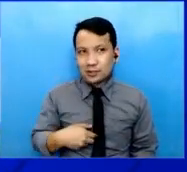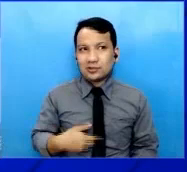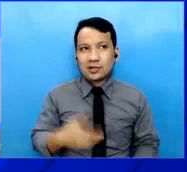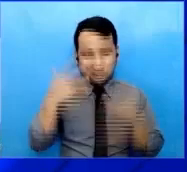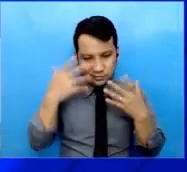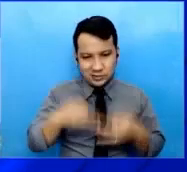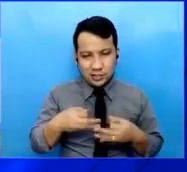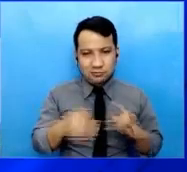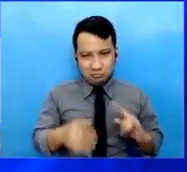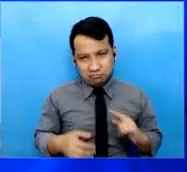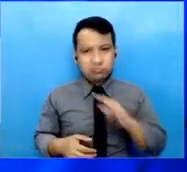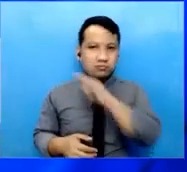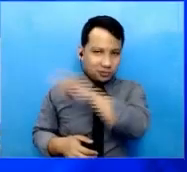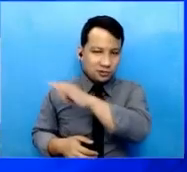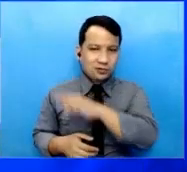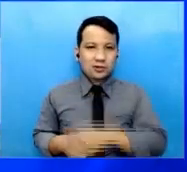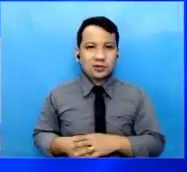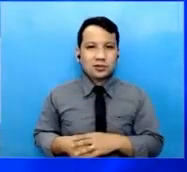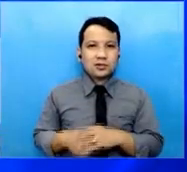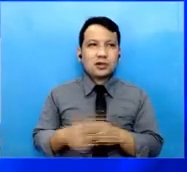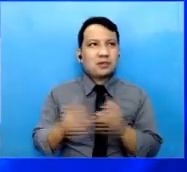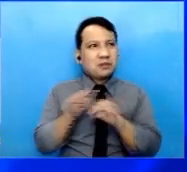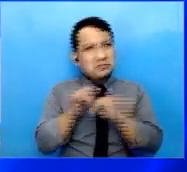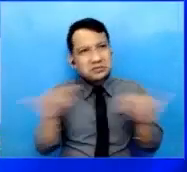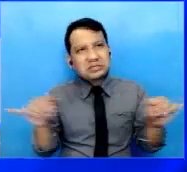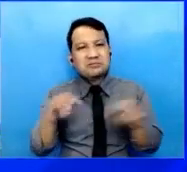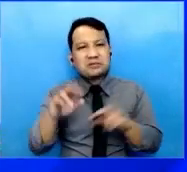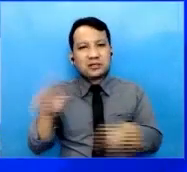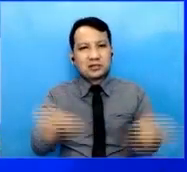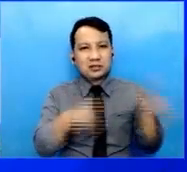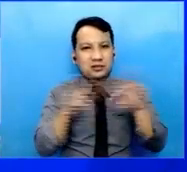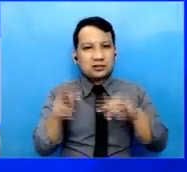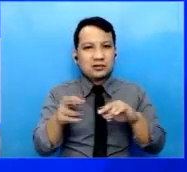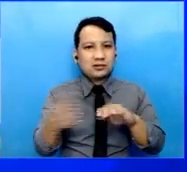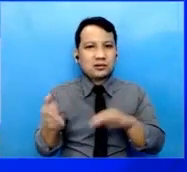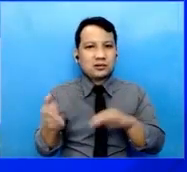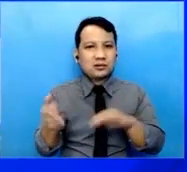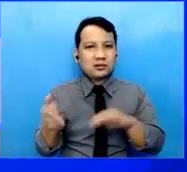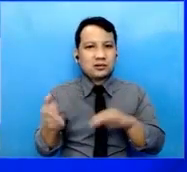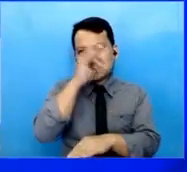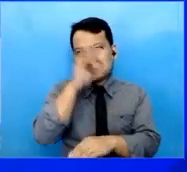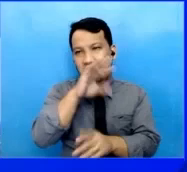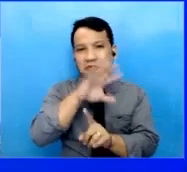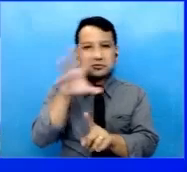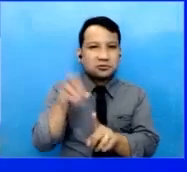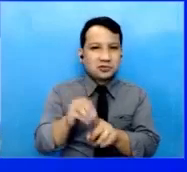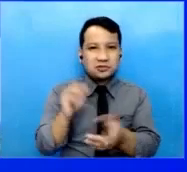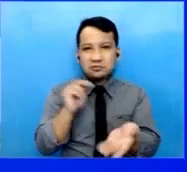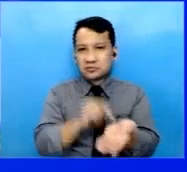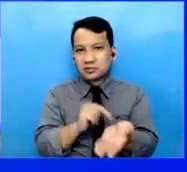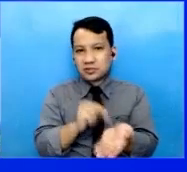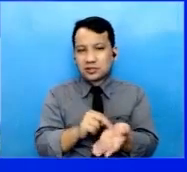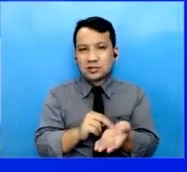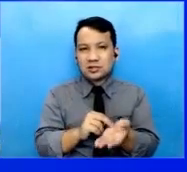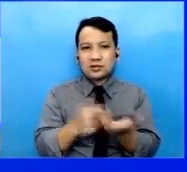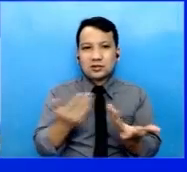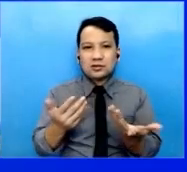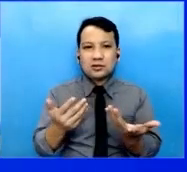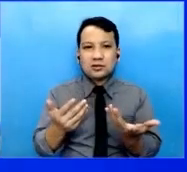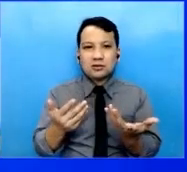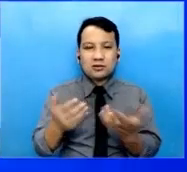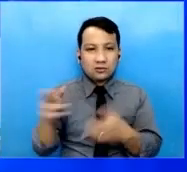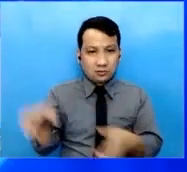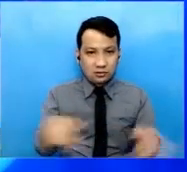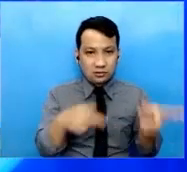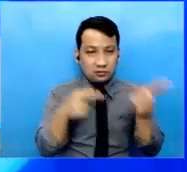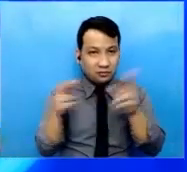nga, nagiging cycle siya. So actually it's a Pinoy culture na din. So nursing industry is a cycle as